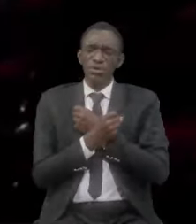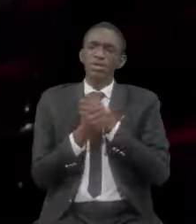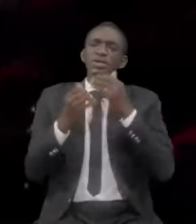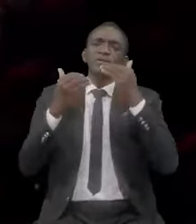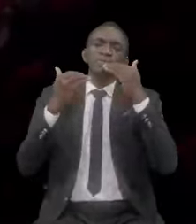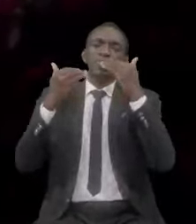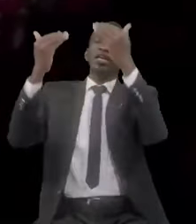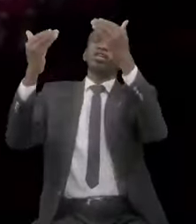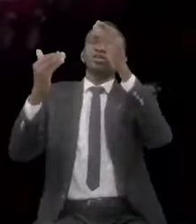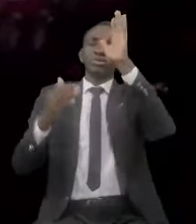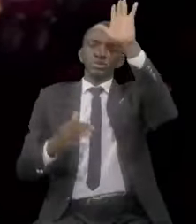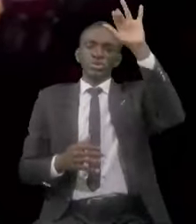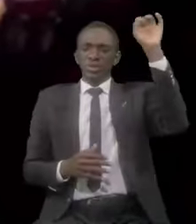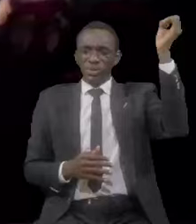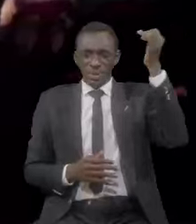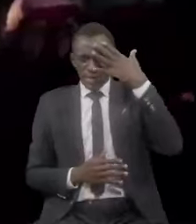Merci pour ta grâce.